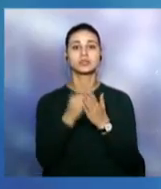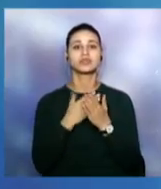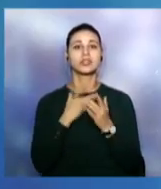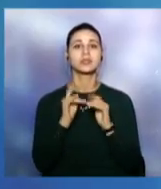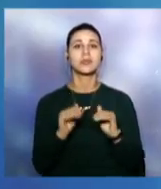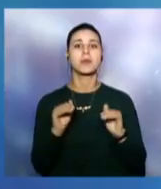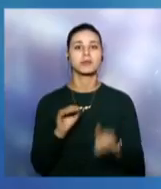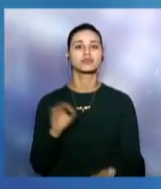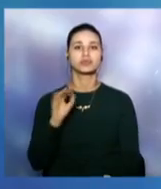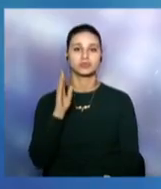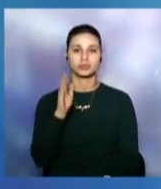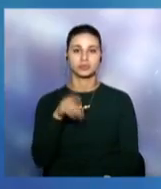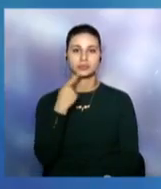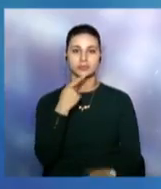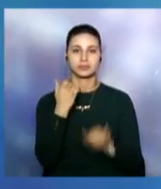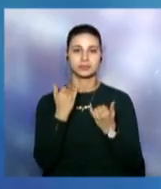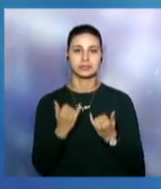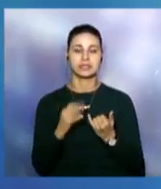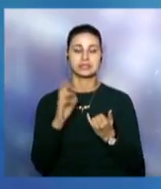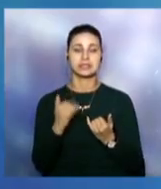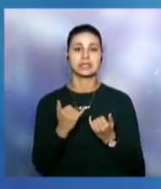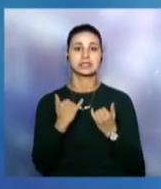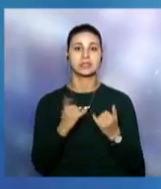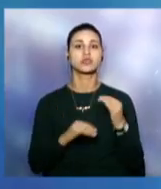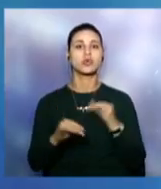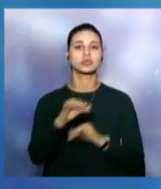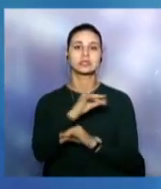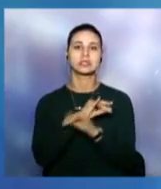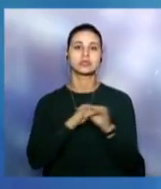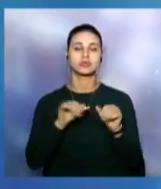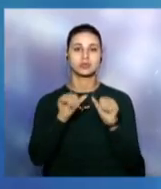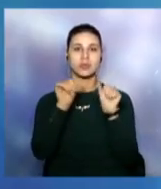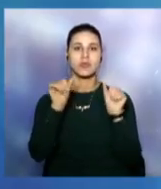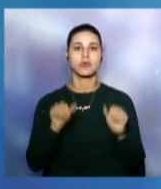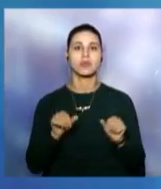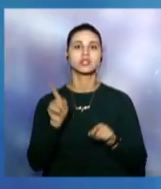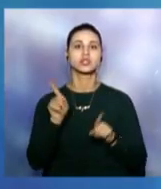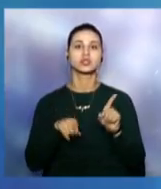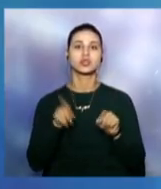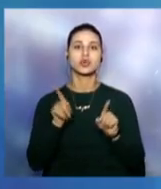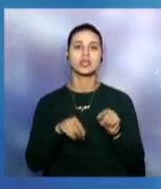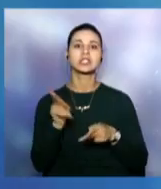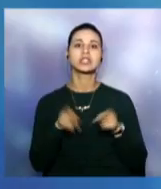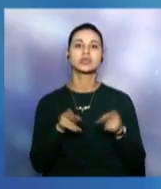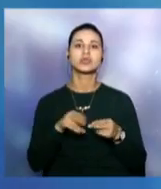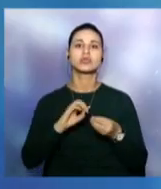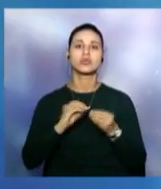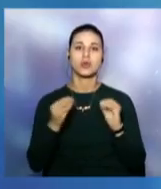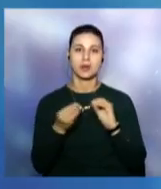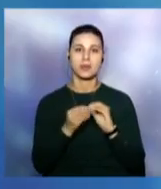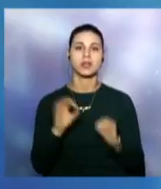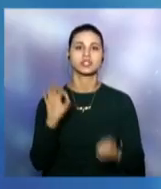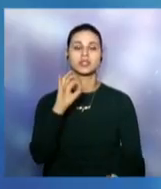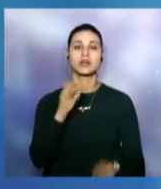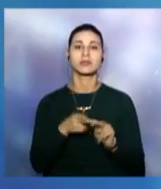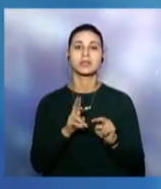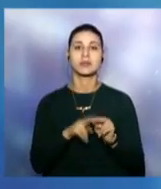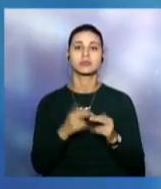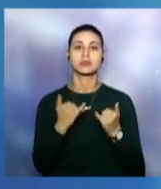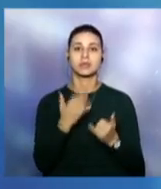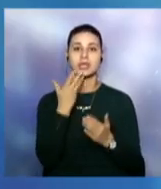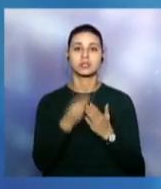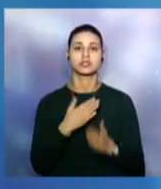ბავშვებზე ვსაუბრობთ დღეს და დღეს კონსილიუმის ფორმატში ზოგიერთ ქირურგიულ პრობლემას შევეხებით. ამიტომ